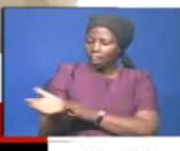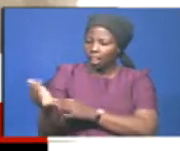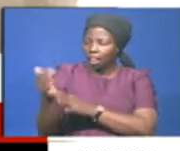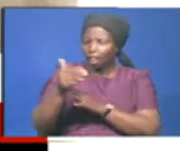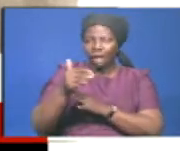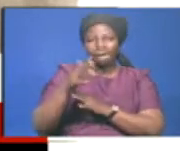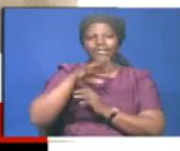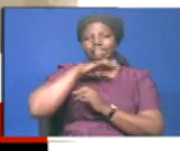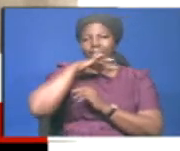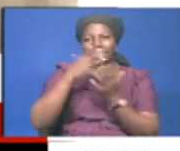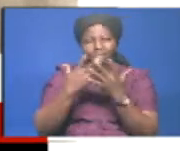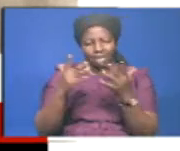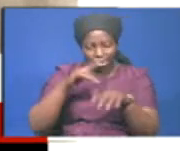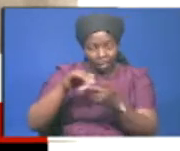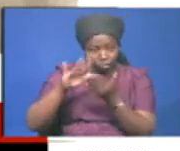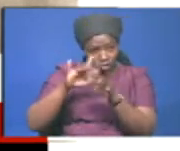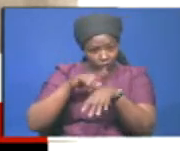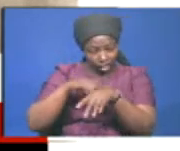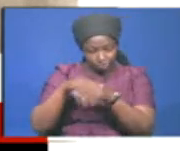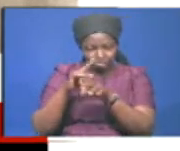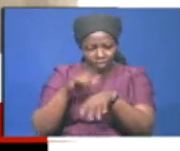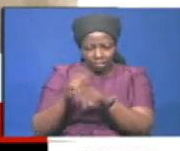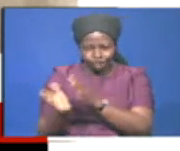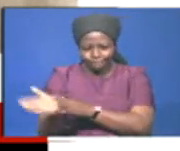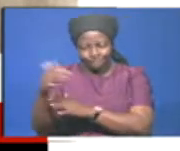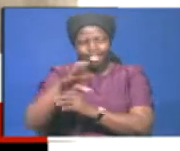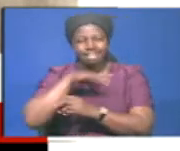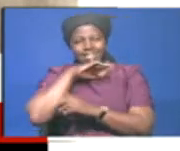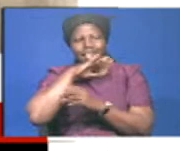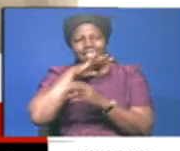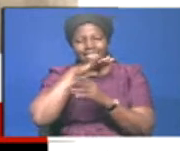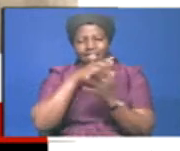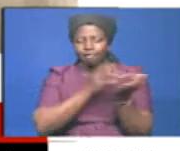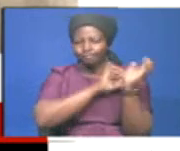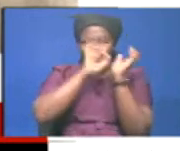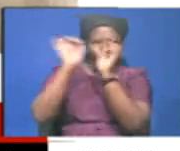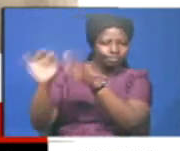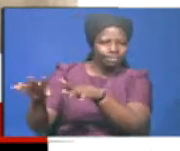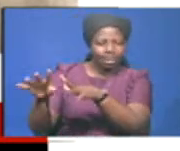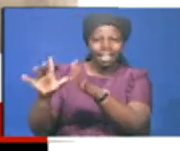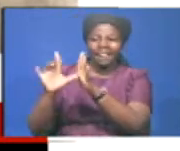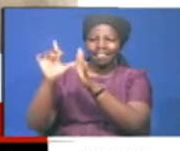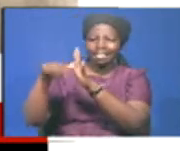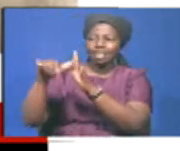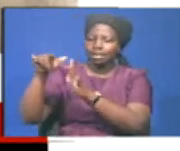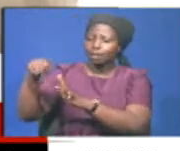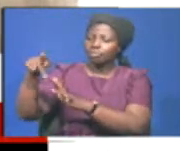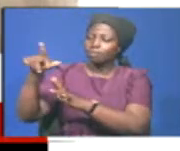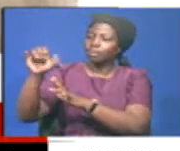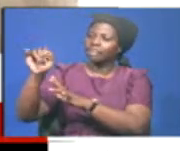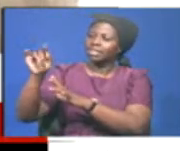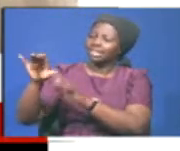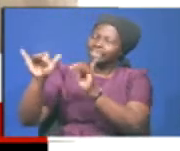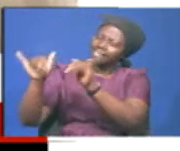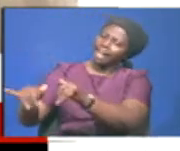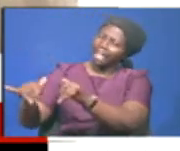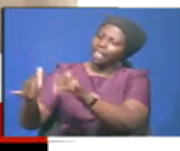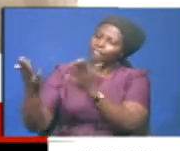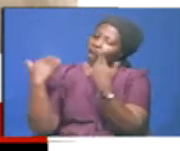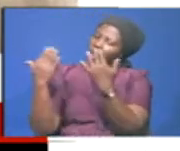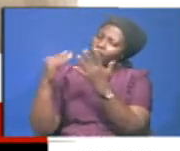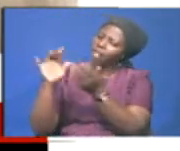takataka tunazitupa, na hiyo baadaye plastiki inabaki haiozi. Kwa hivyo